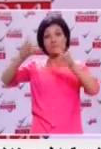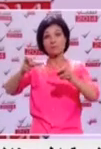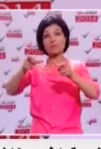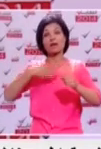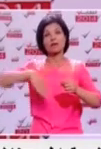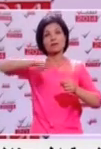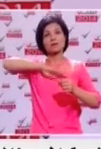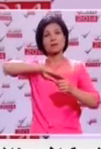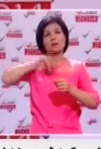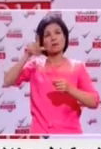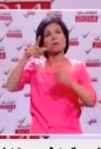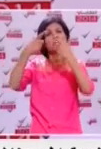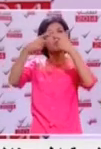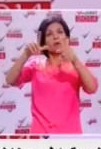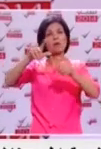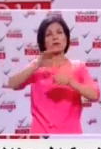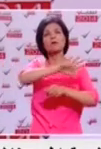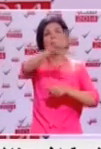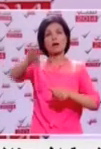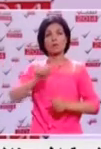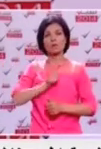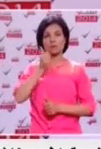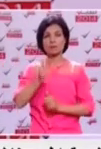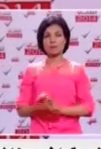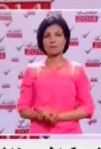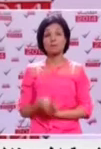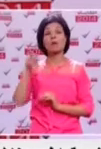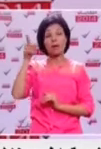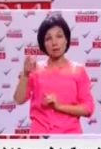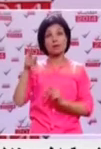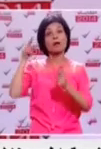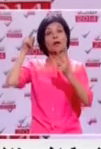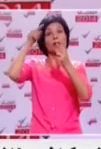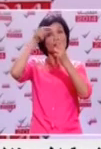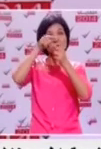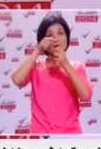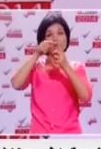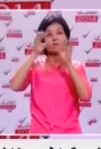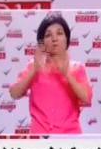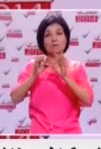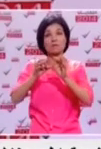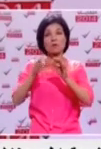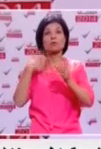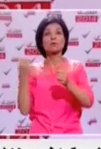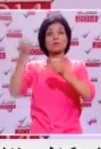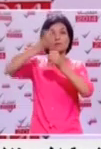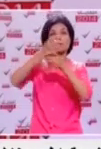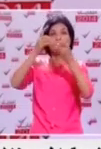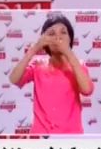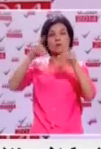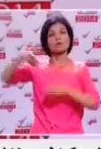المسؤولة للحريات العامة والفردية، وتؤمن بأن لا مجال لإرساء